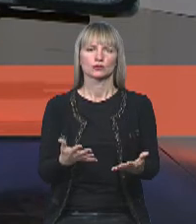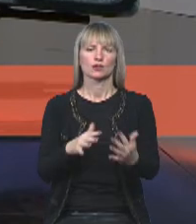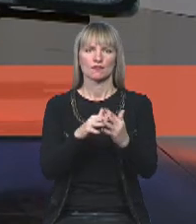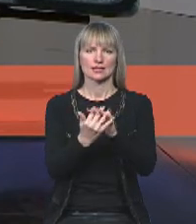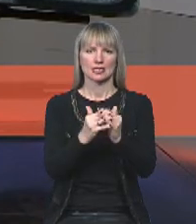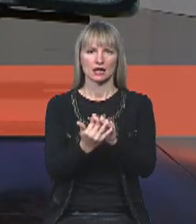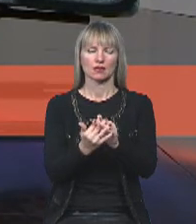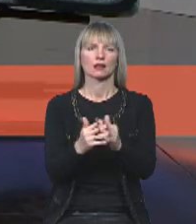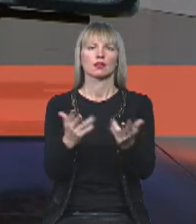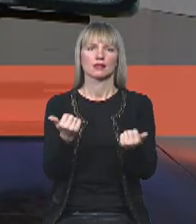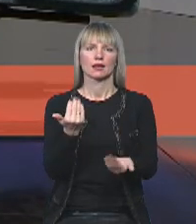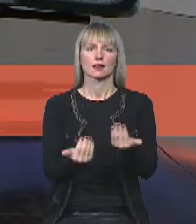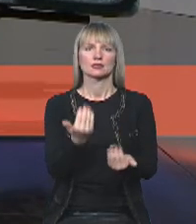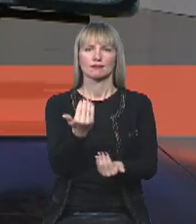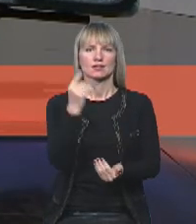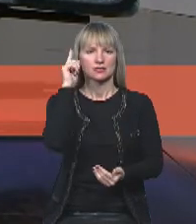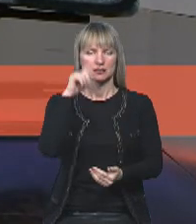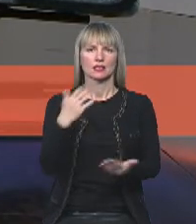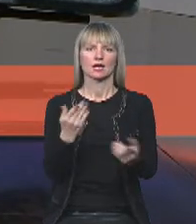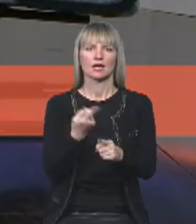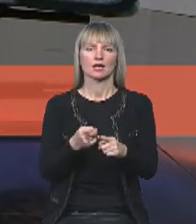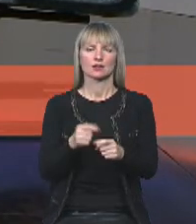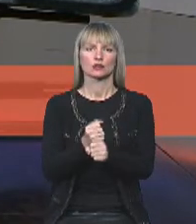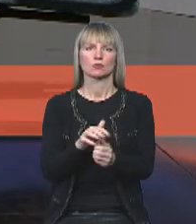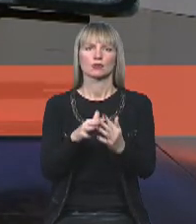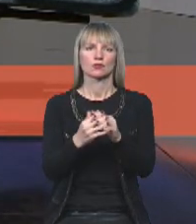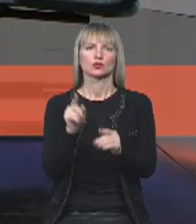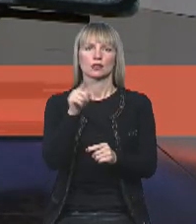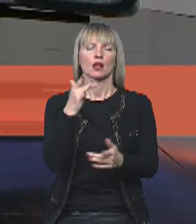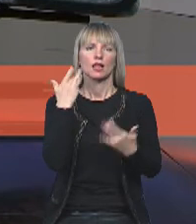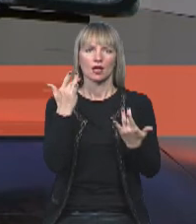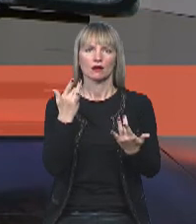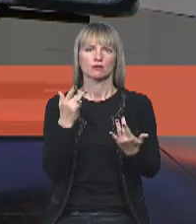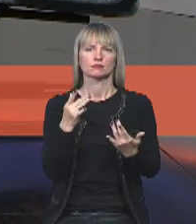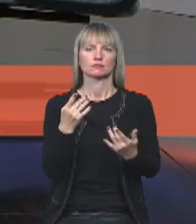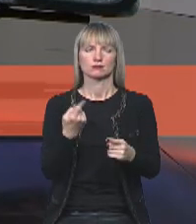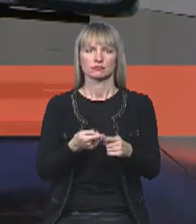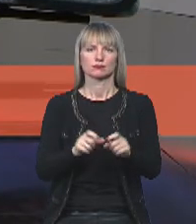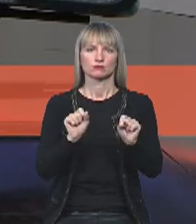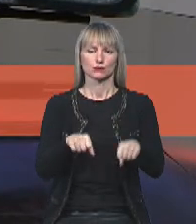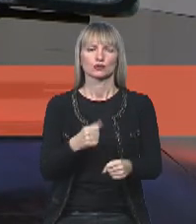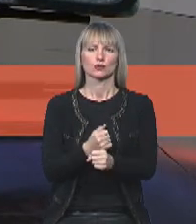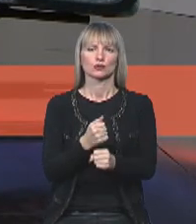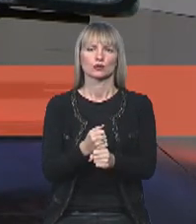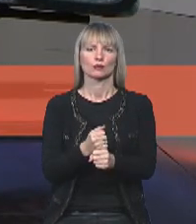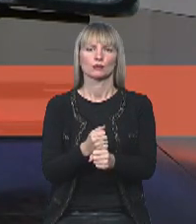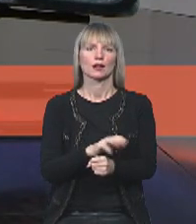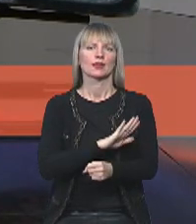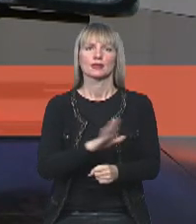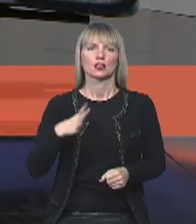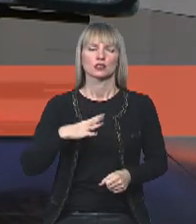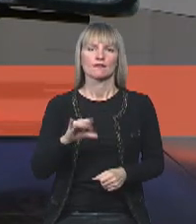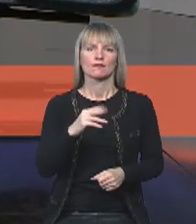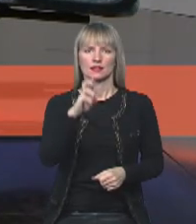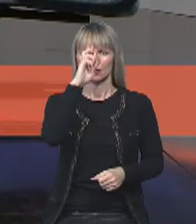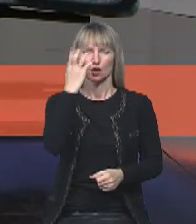селі якщо ви знаєте, як це зробити в селі, і що там легко, так зробіть. От все, там що я вам не чекайте від